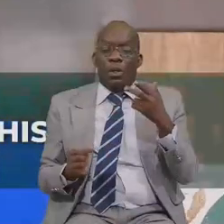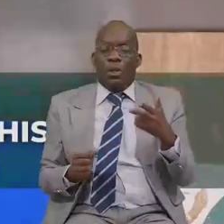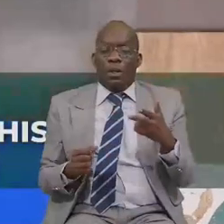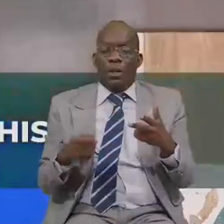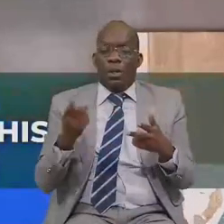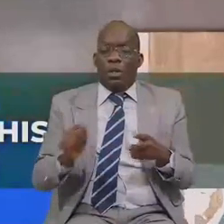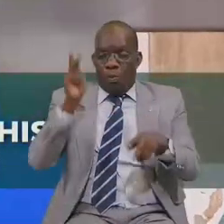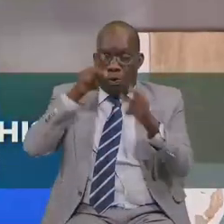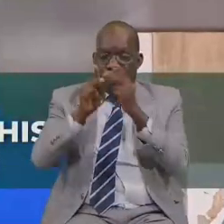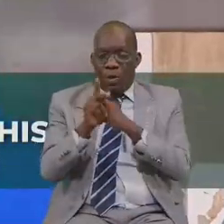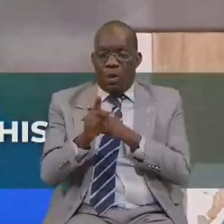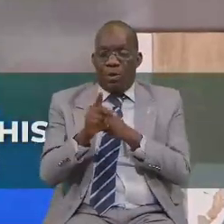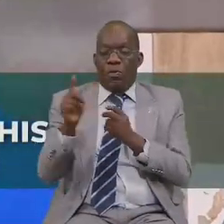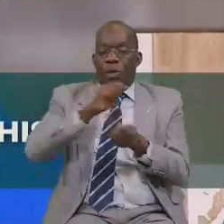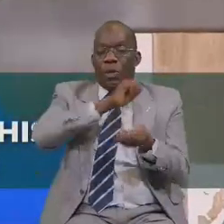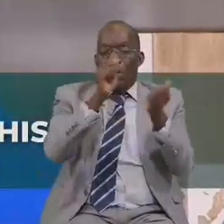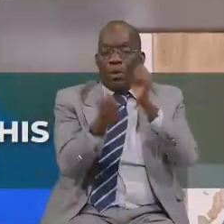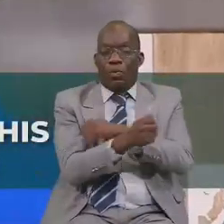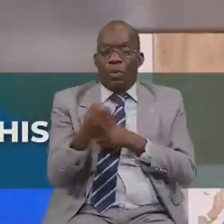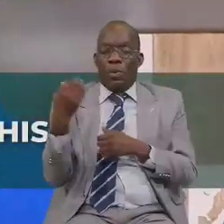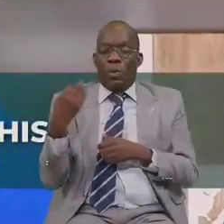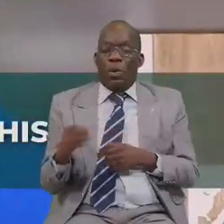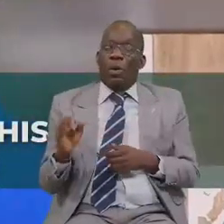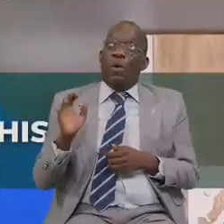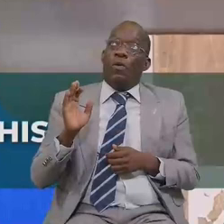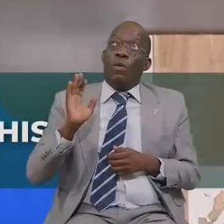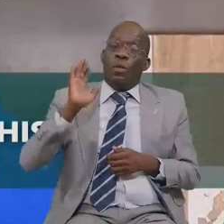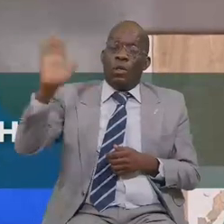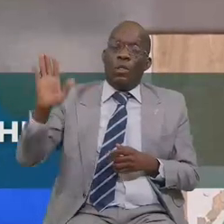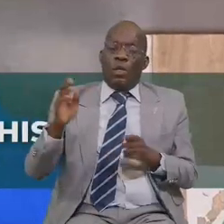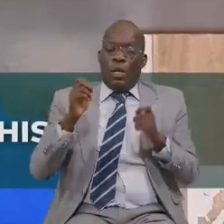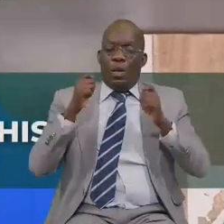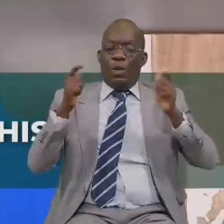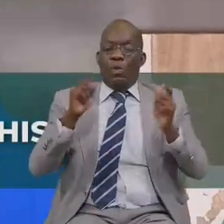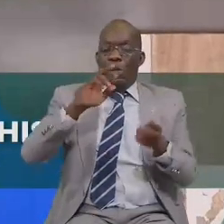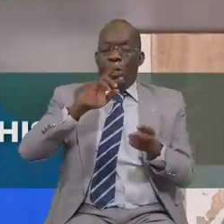prophétisée de son retour soudain pour